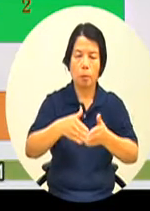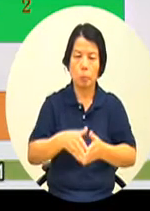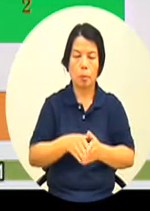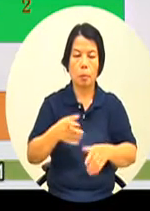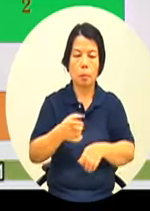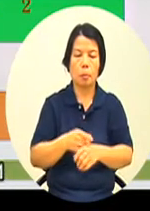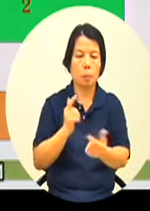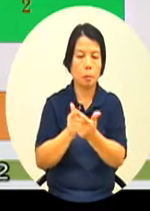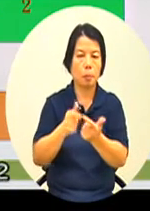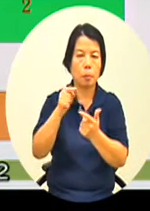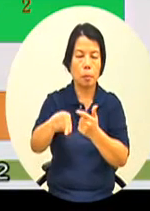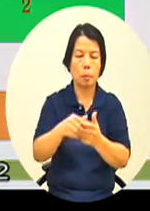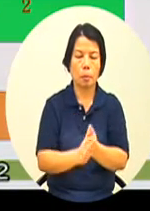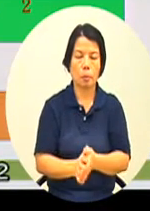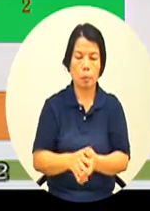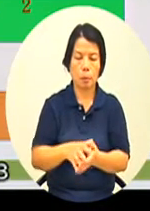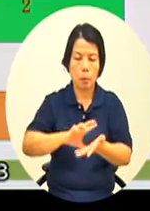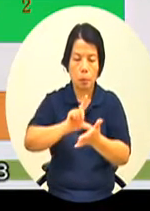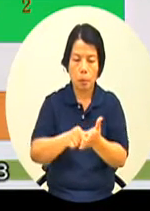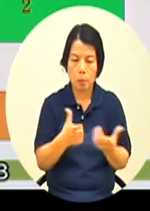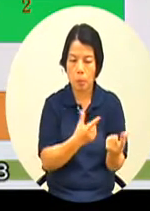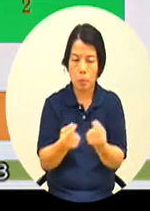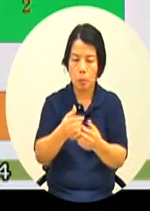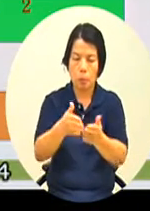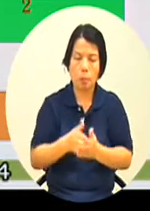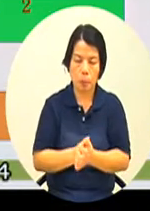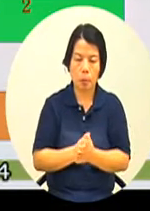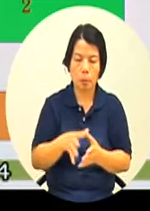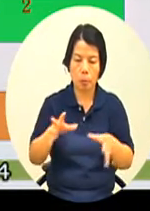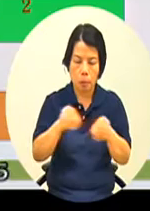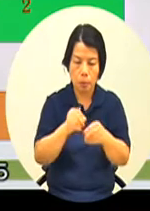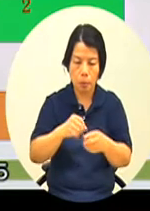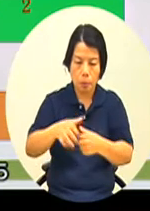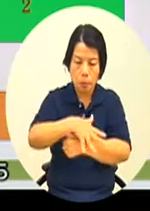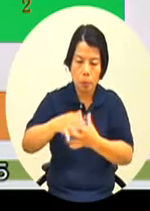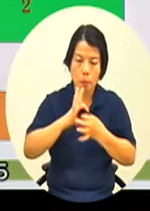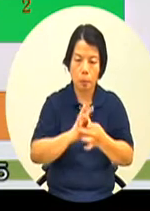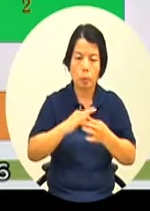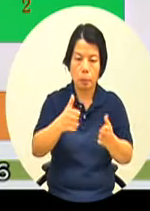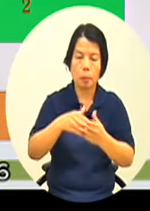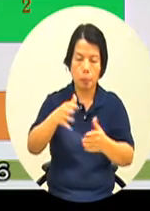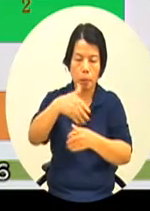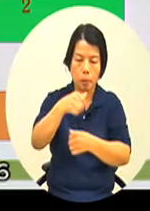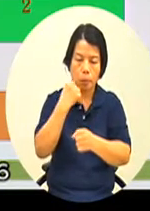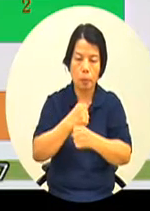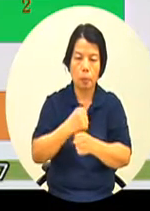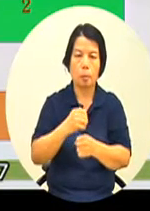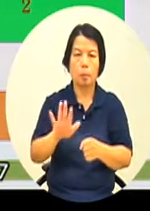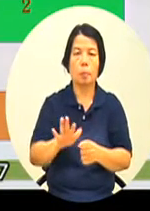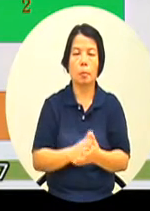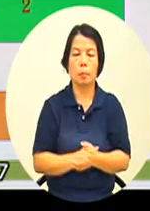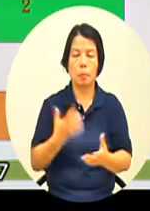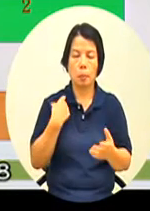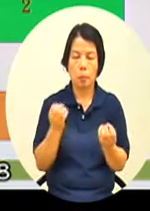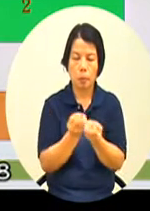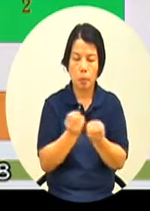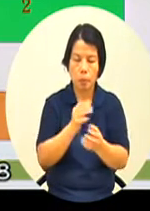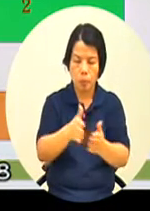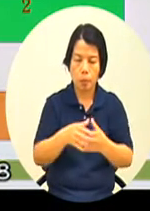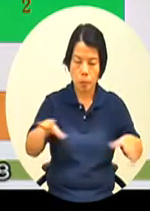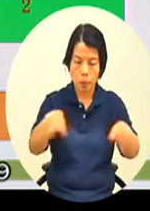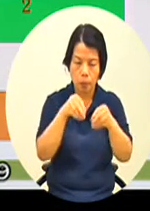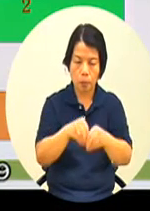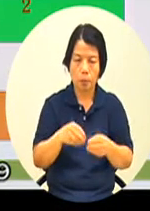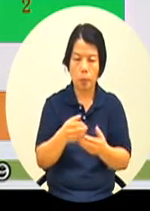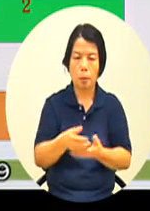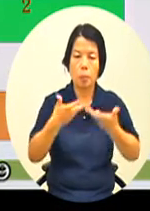检讨各种维护的措施，会同相关的单位来执行。再者，我们发挥协处的功能，及时收